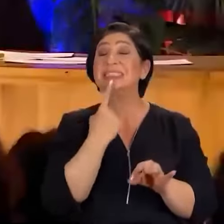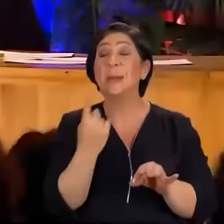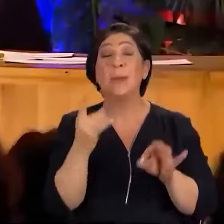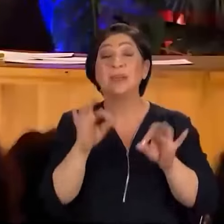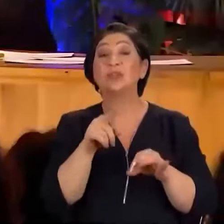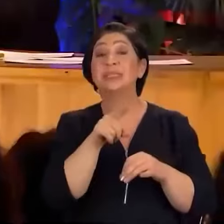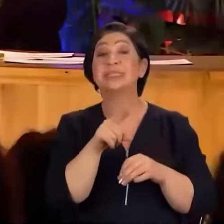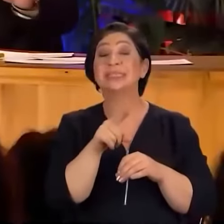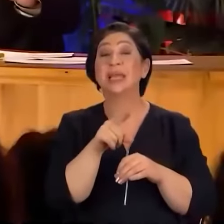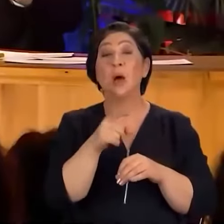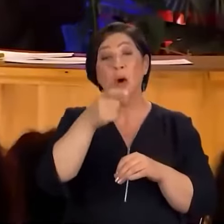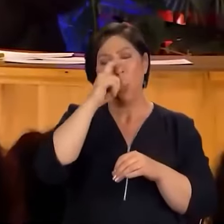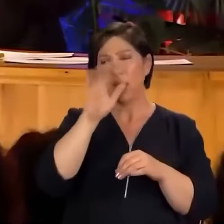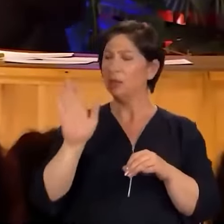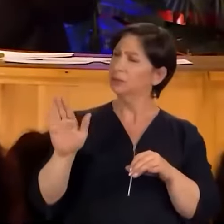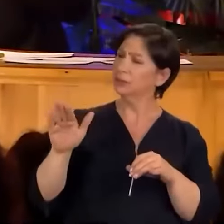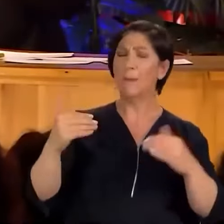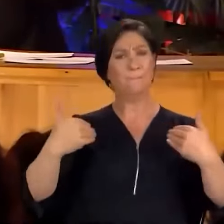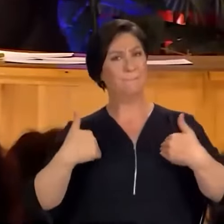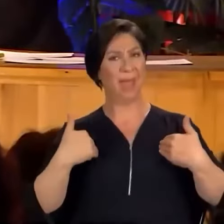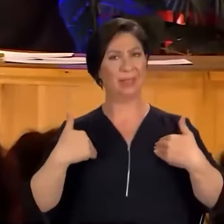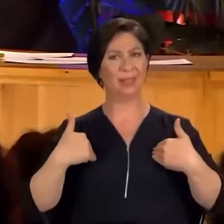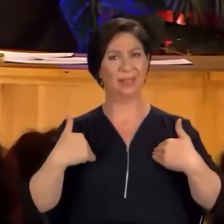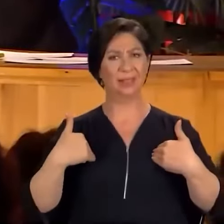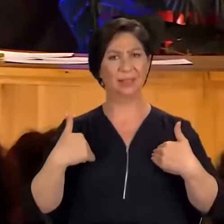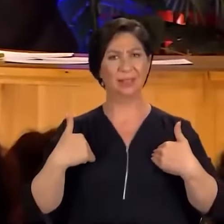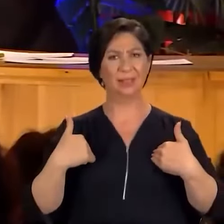başladın ki Okan, ben